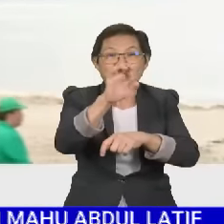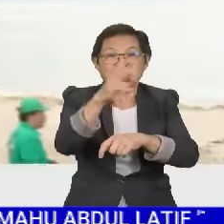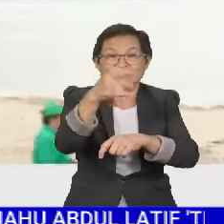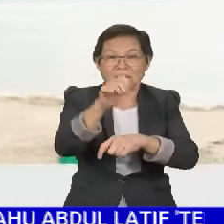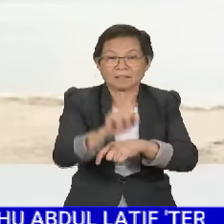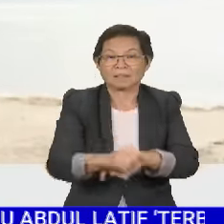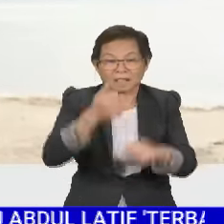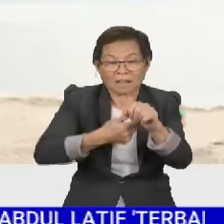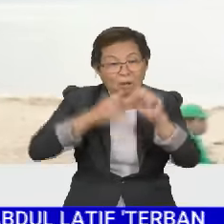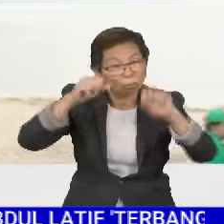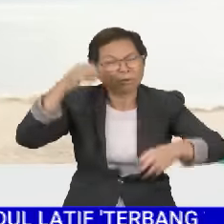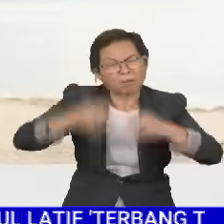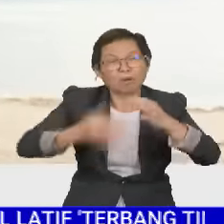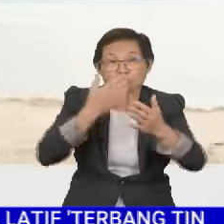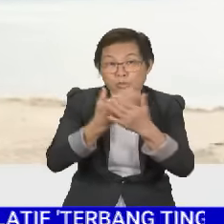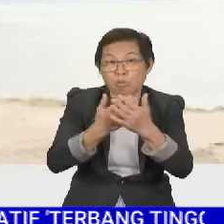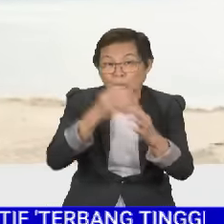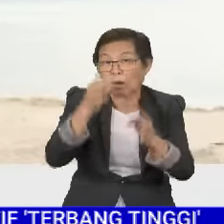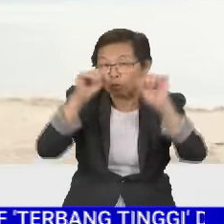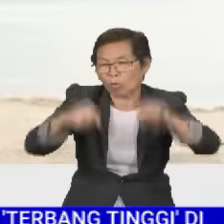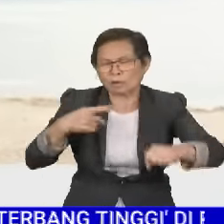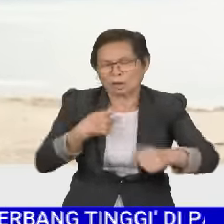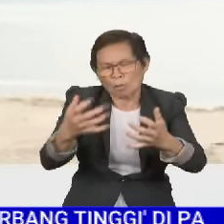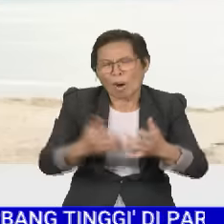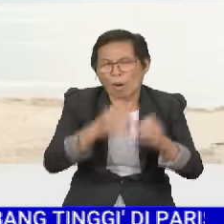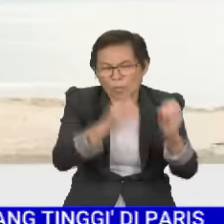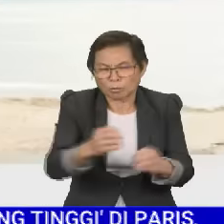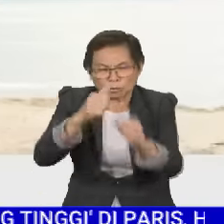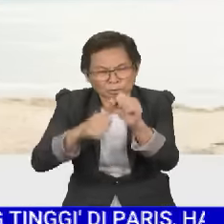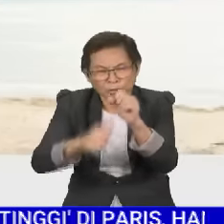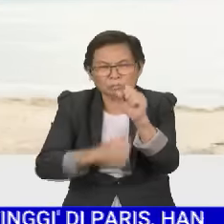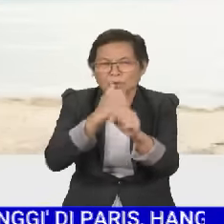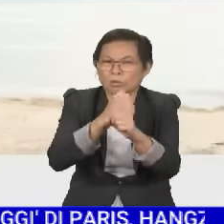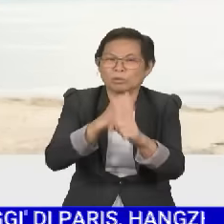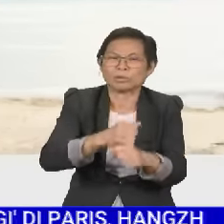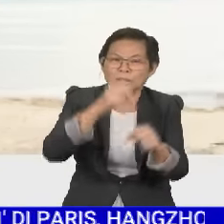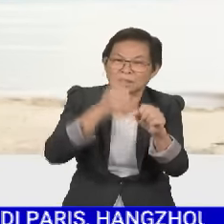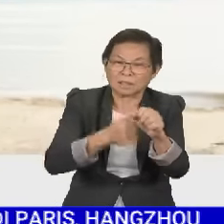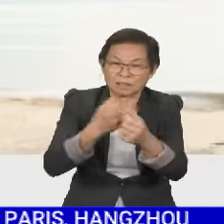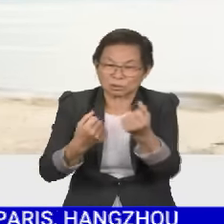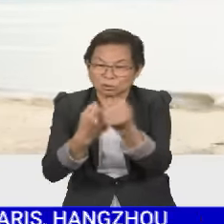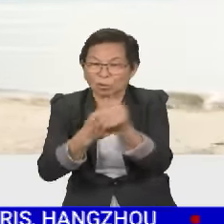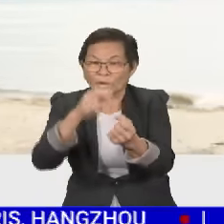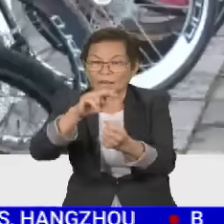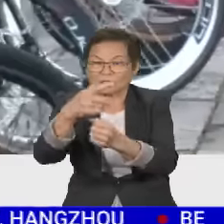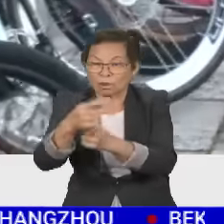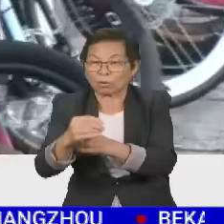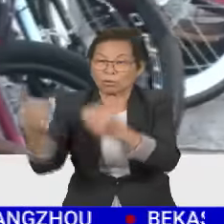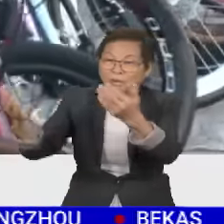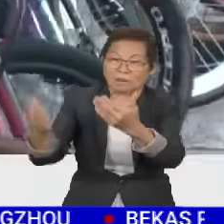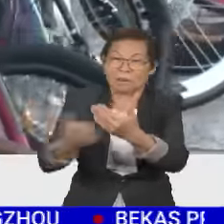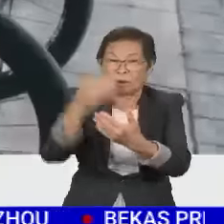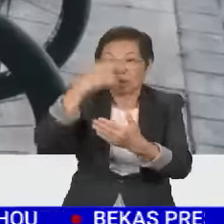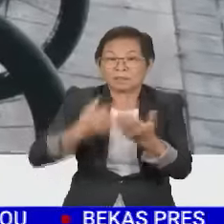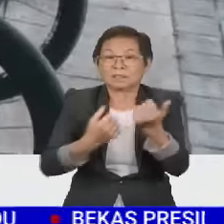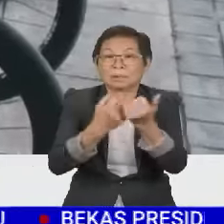dianjurkan tiap tahun dan disokong oleh mana-mana inilah pihak-pihak sekali